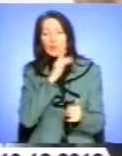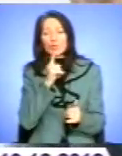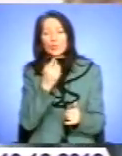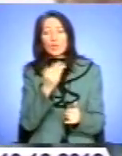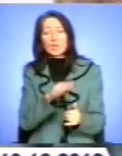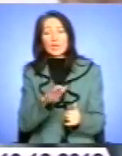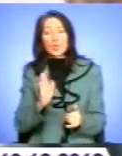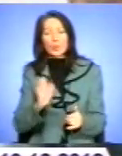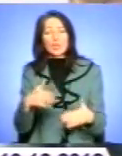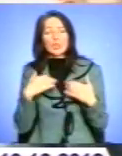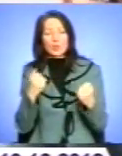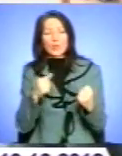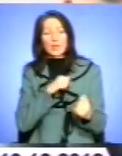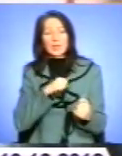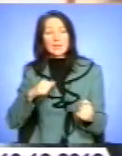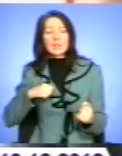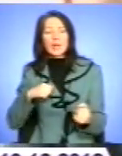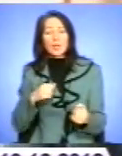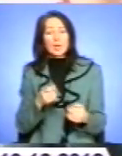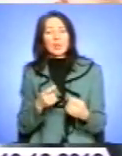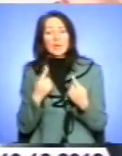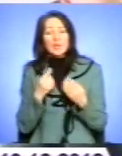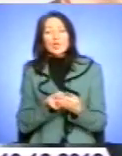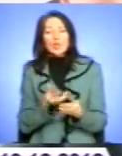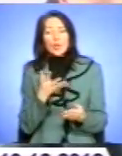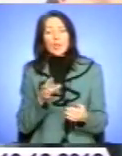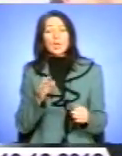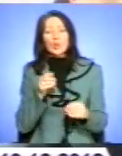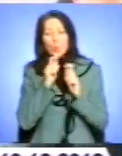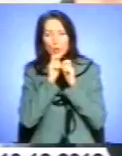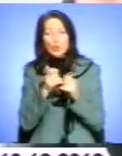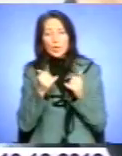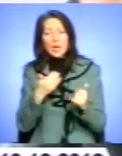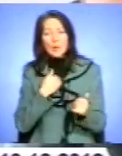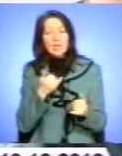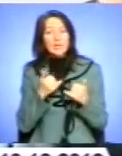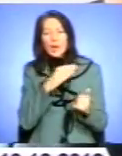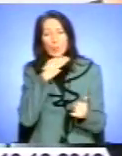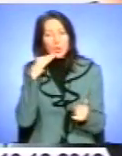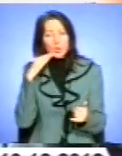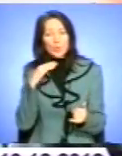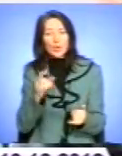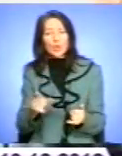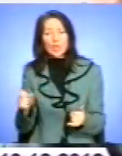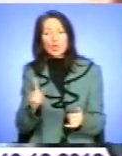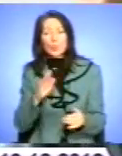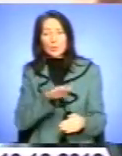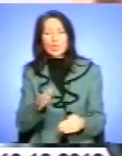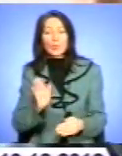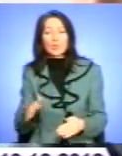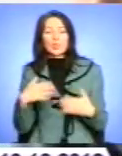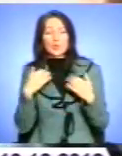Саме заповітніший подарунок би для нас, для мене був, і я так думаю, для багатьох, це щоб діти були здорові і